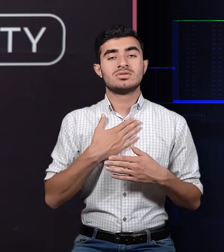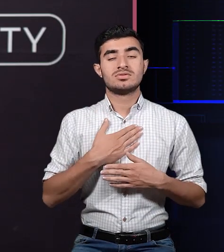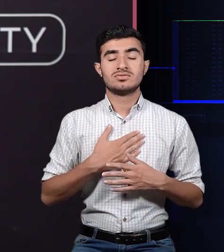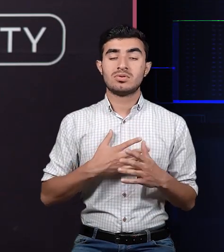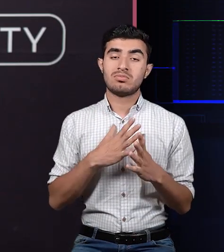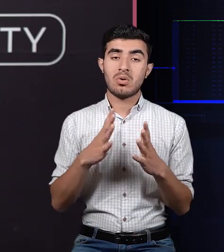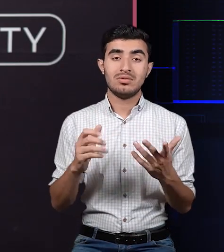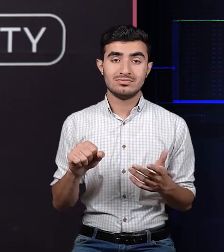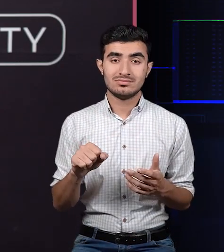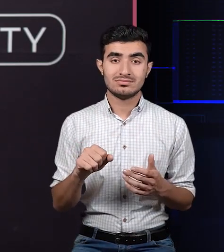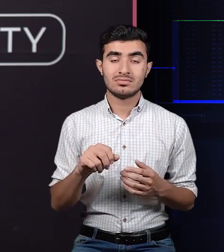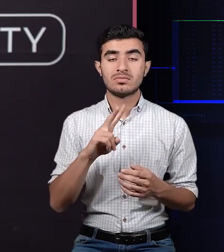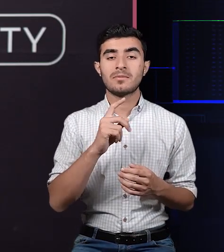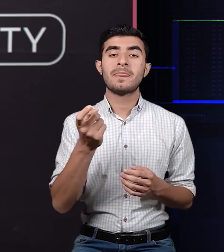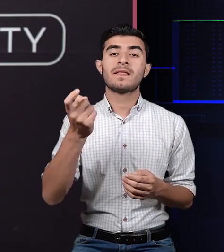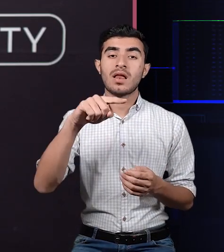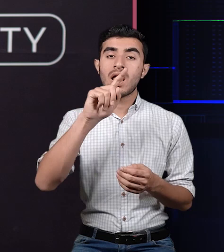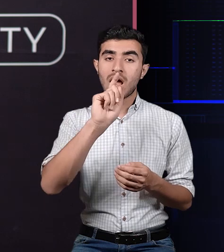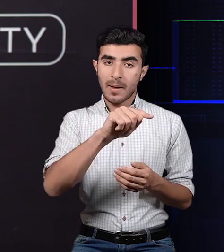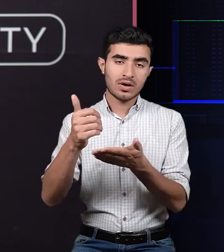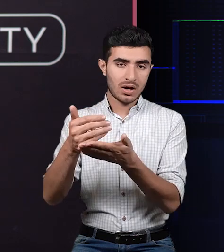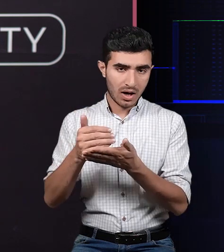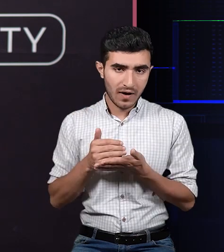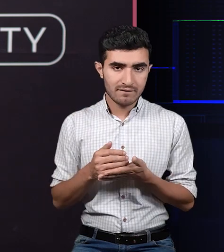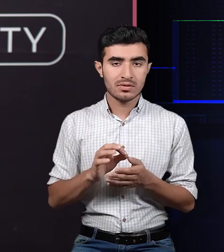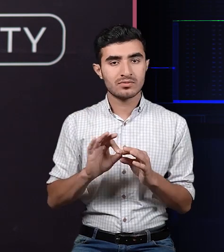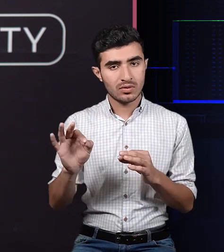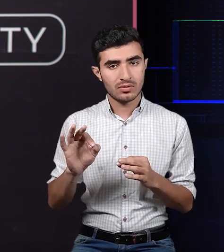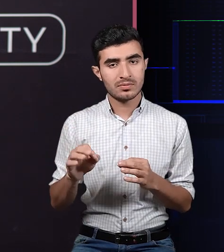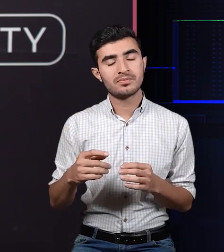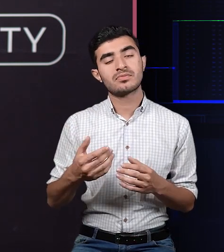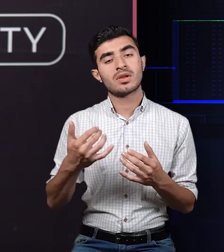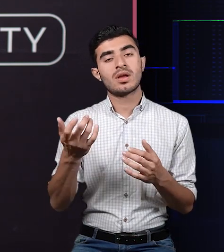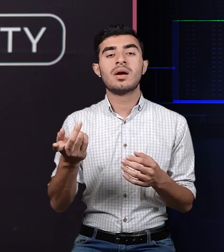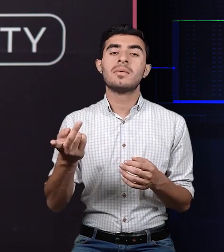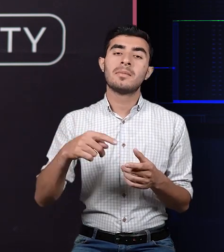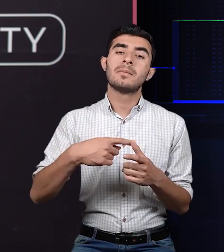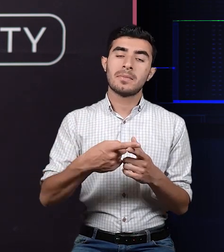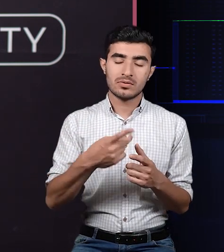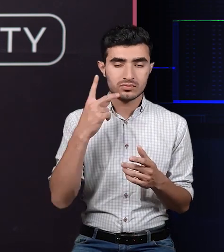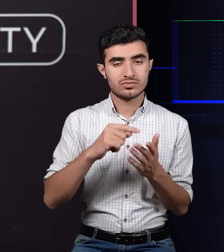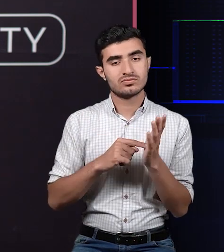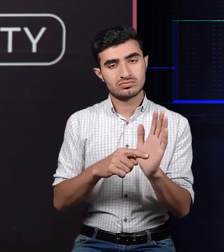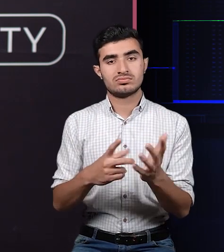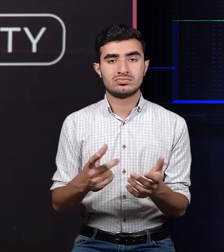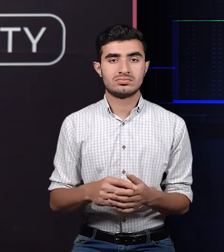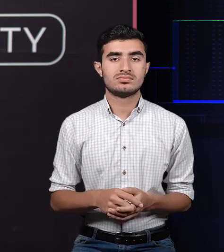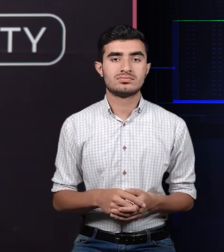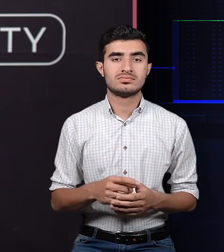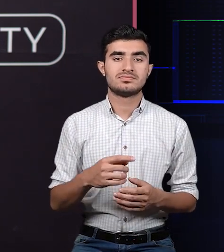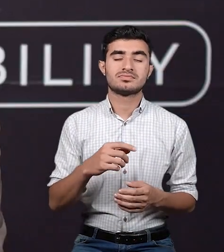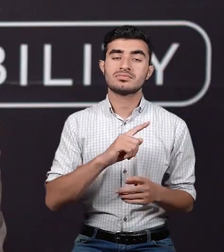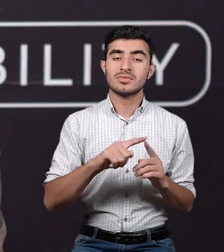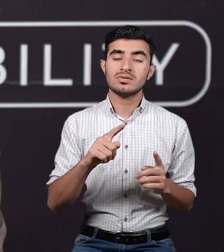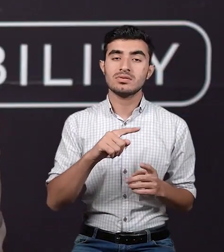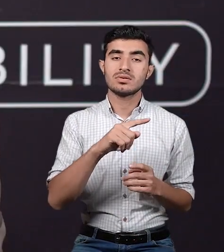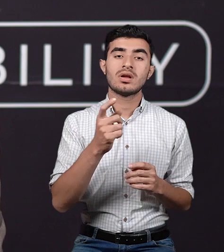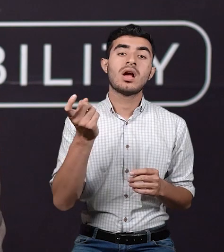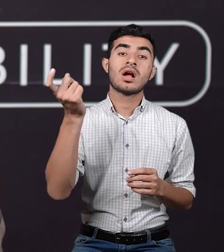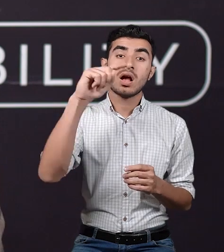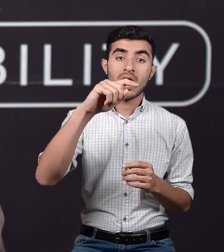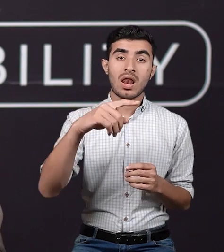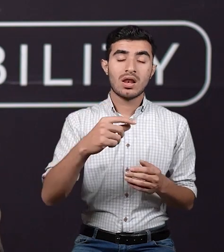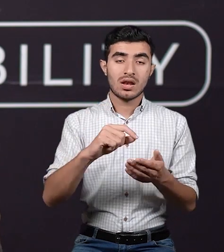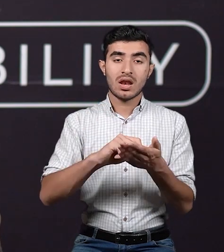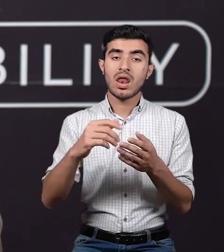پھر آپ کو چھٹی دے دیں گے۔ ڈاکٹر کل کے دن کی خوشخبری کا 1 دن پہلے ہی اعلان کر گیا، مگر کل سے پہلے